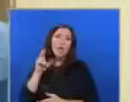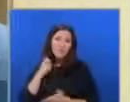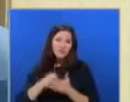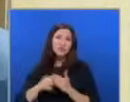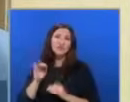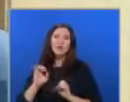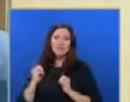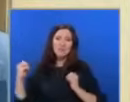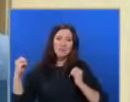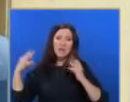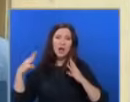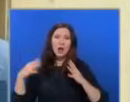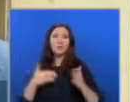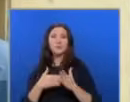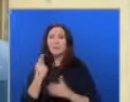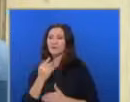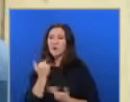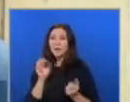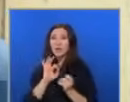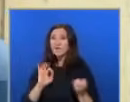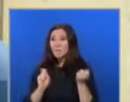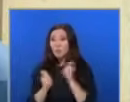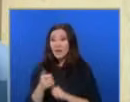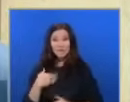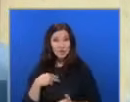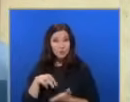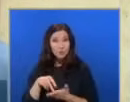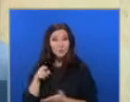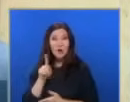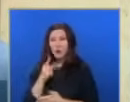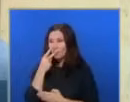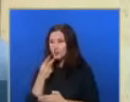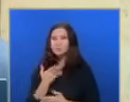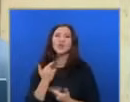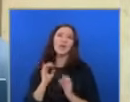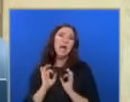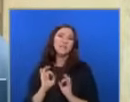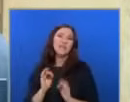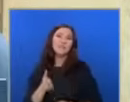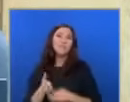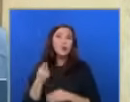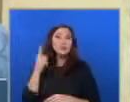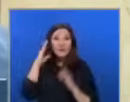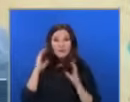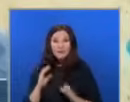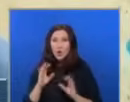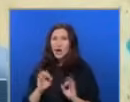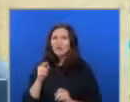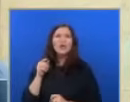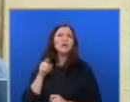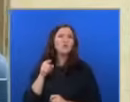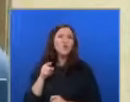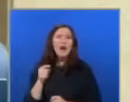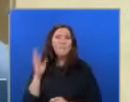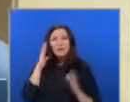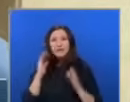опозиция. Първо, няма никаква промяна в нашата позиция, но това, което виждаме, е, че няма естествена подкрепа за това правителство. Реално дали това правителство